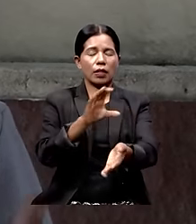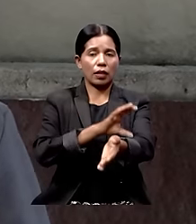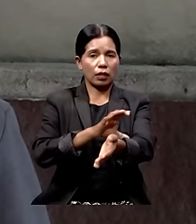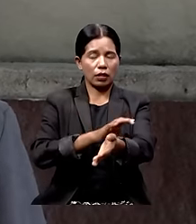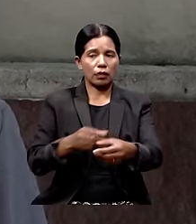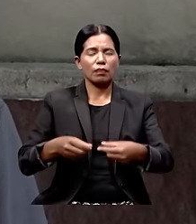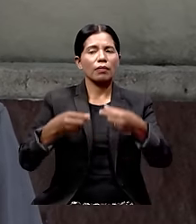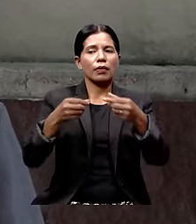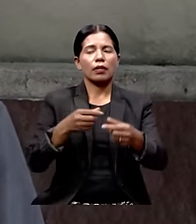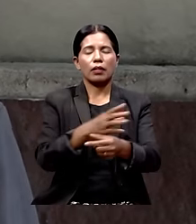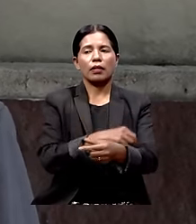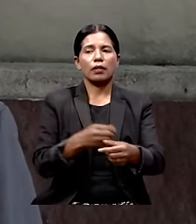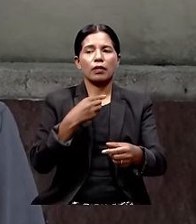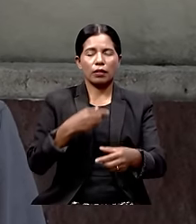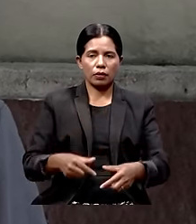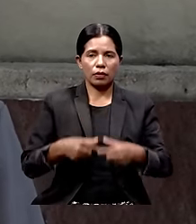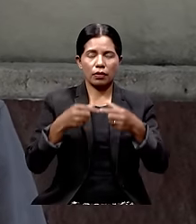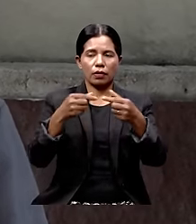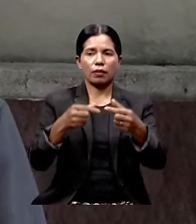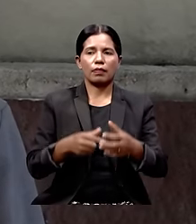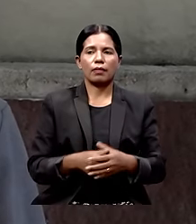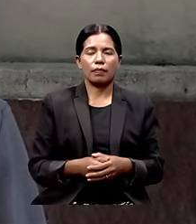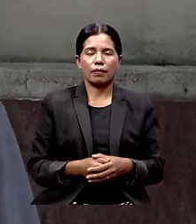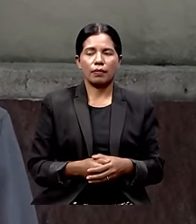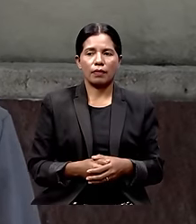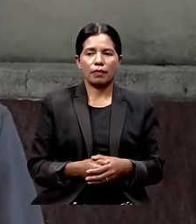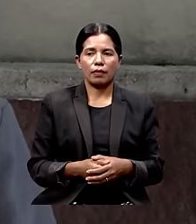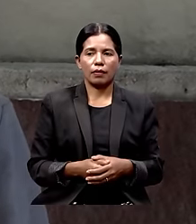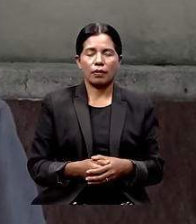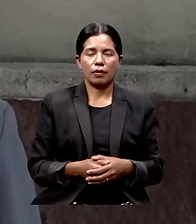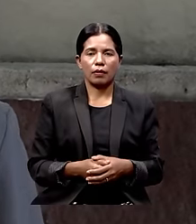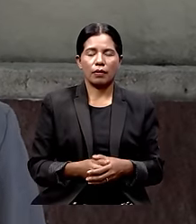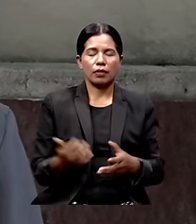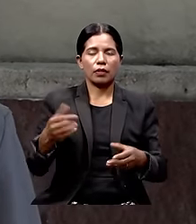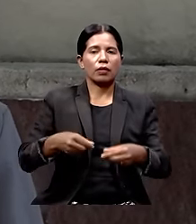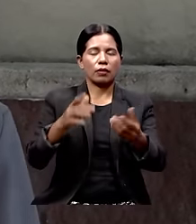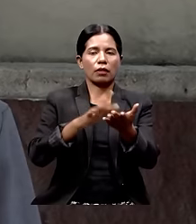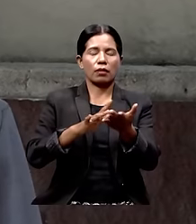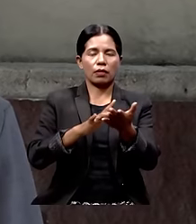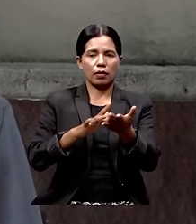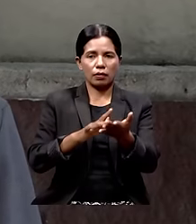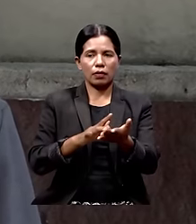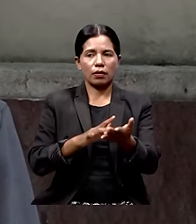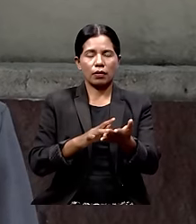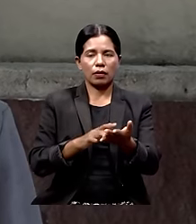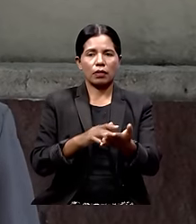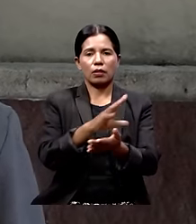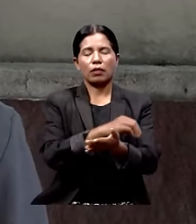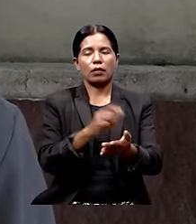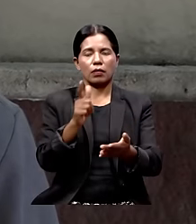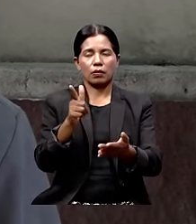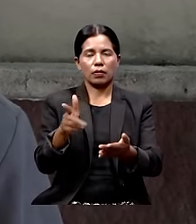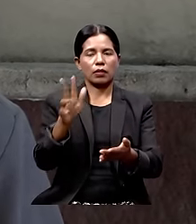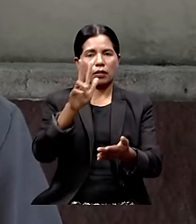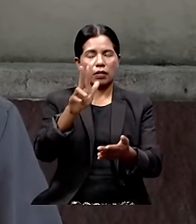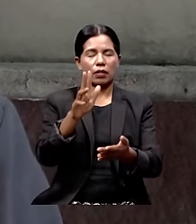pulmon saya bani asir atau fo dene la cosa que manda sir fo emuru bet emuru 20 hari